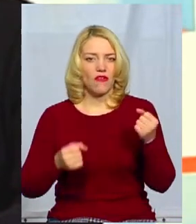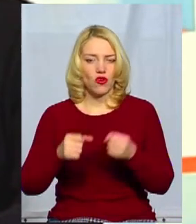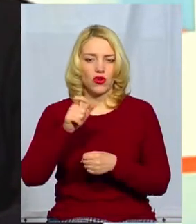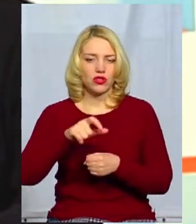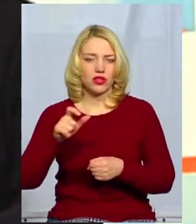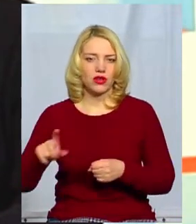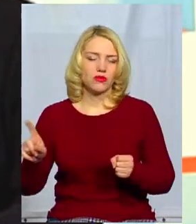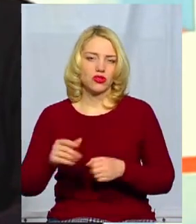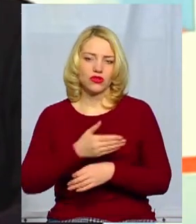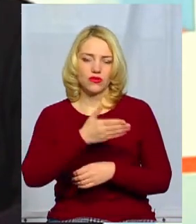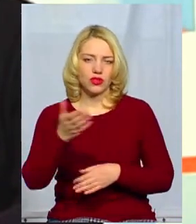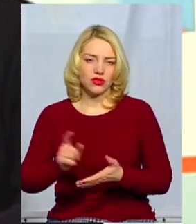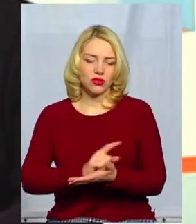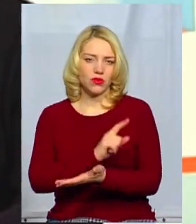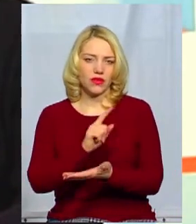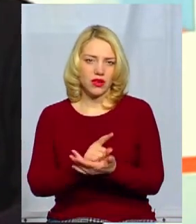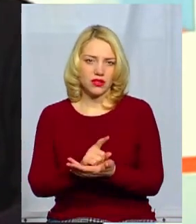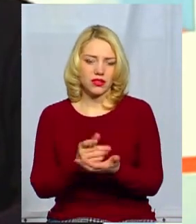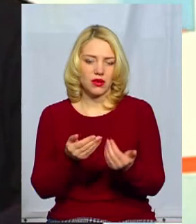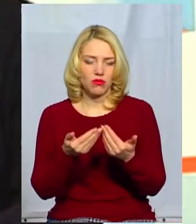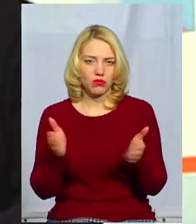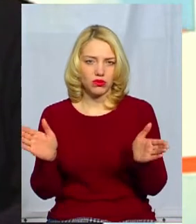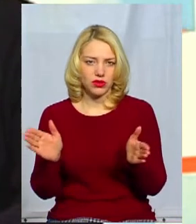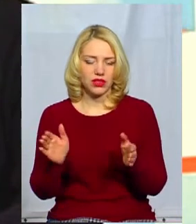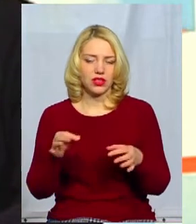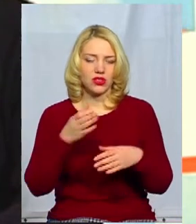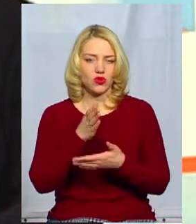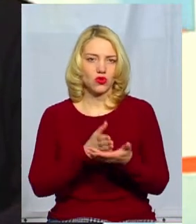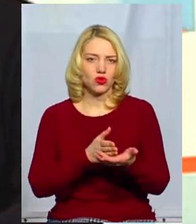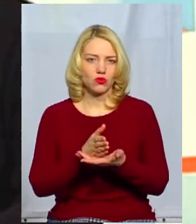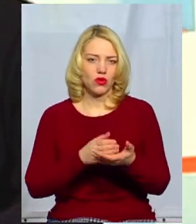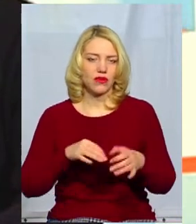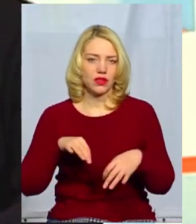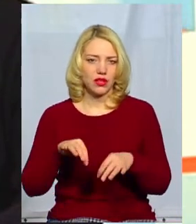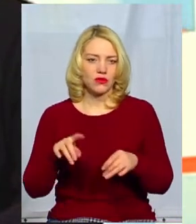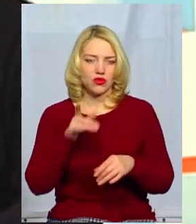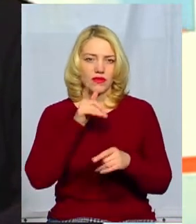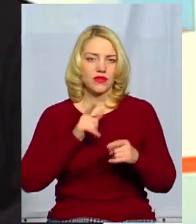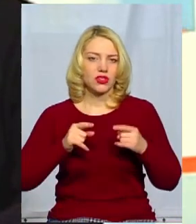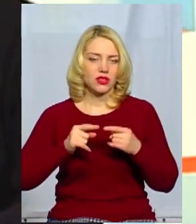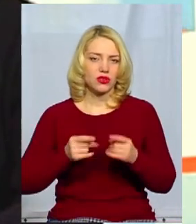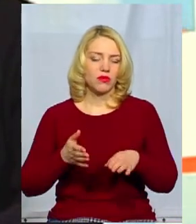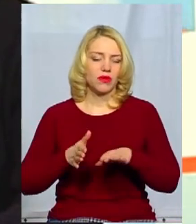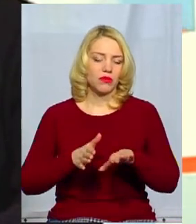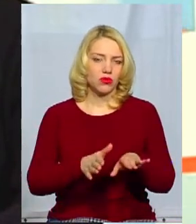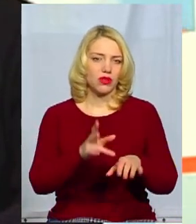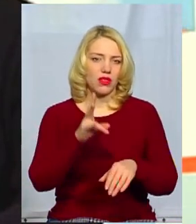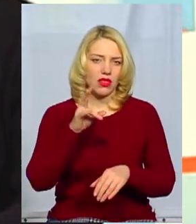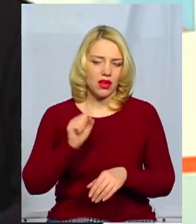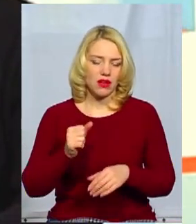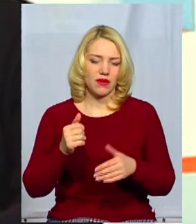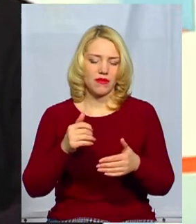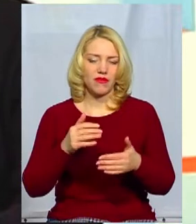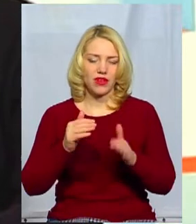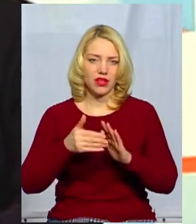зобов'язані пропустити службовий транспорт для того, щоб в вчасно прибути на певний виклик